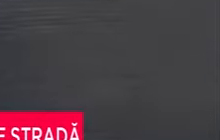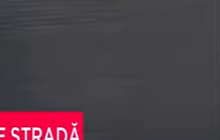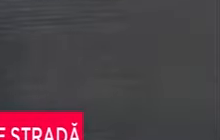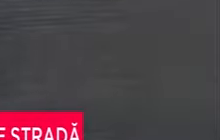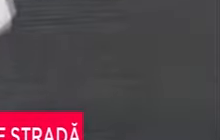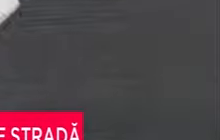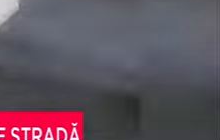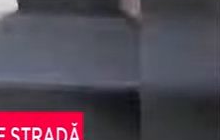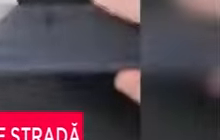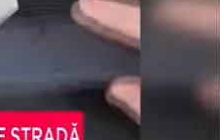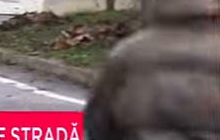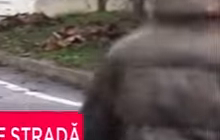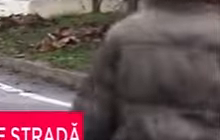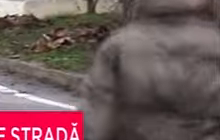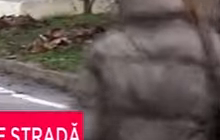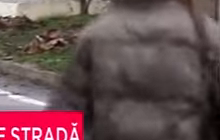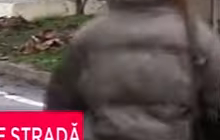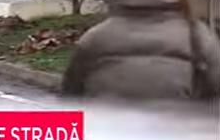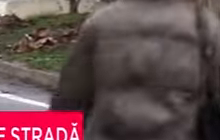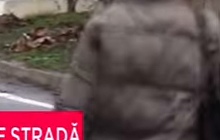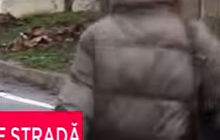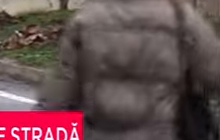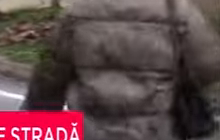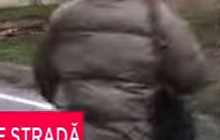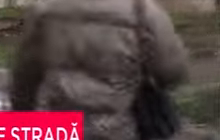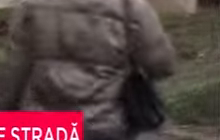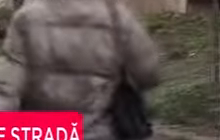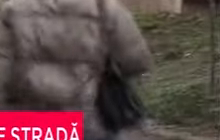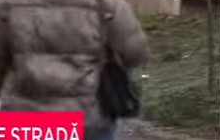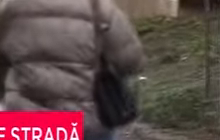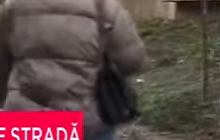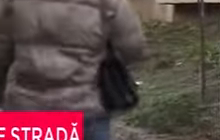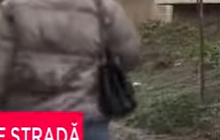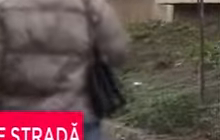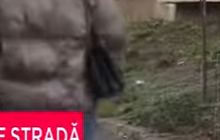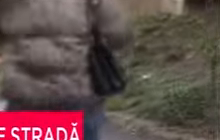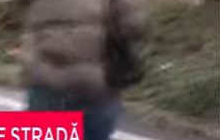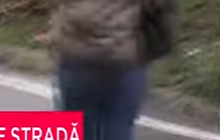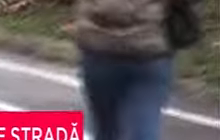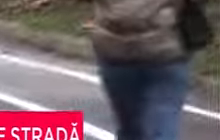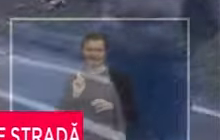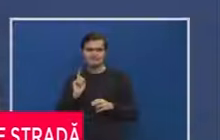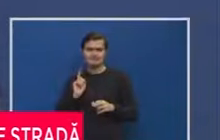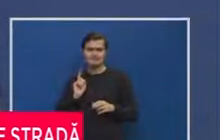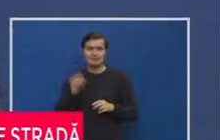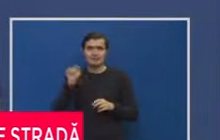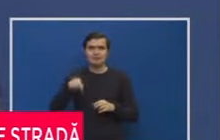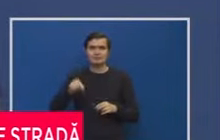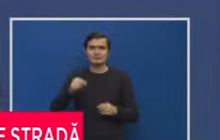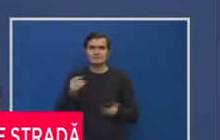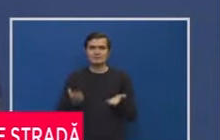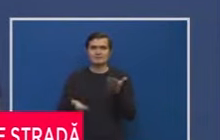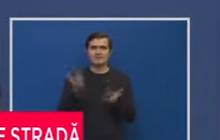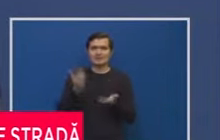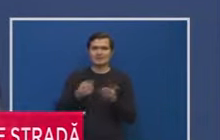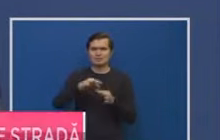deschise, acolo unde se impune obligativitatea ei. De asemenea, începând din acest weekend, masca redevine obligatorie pe stradă. Această variantă,